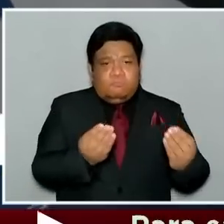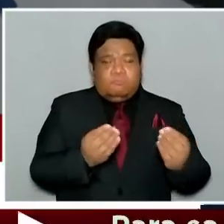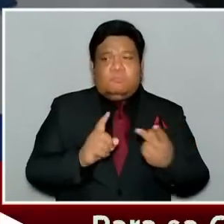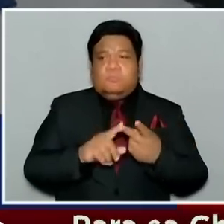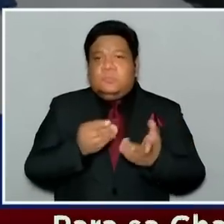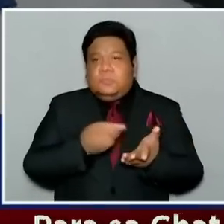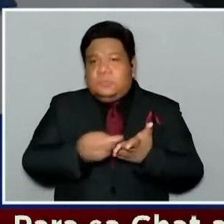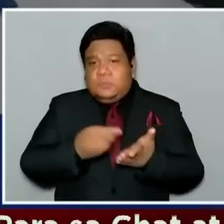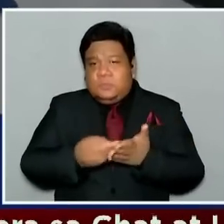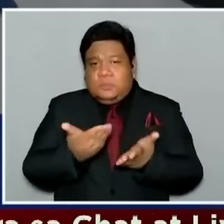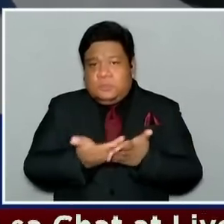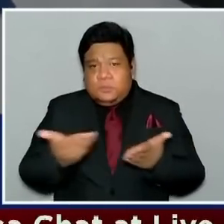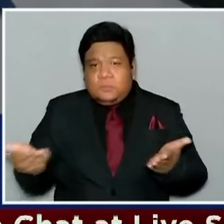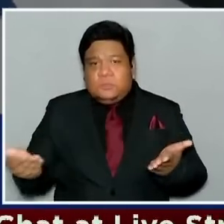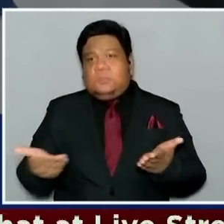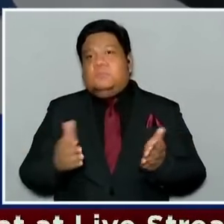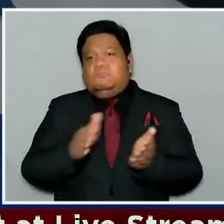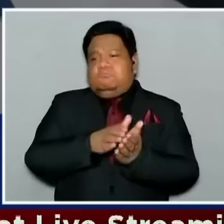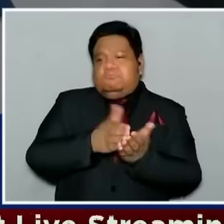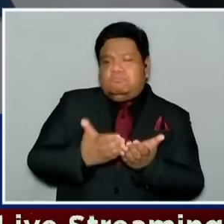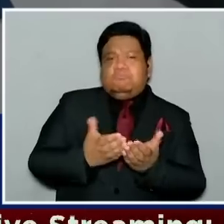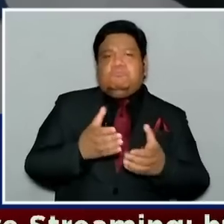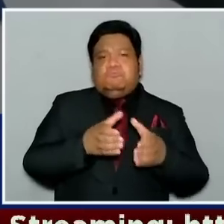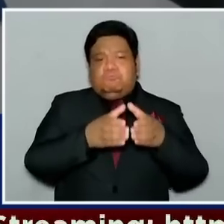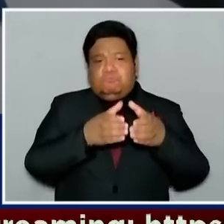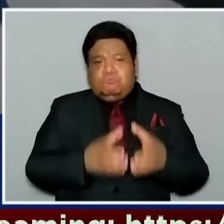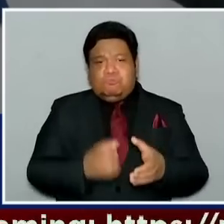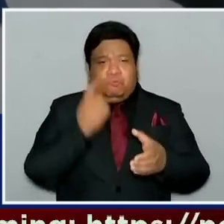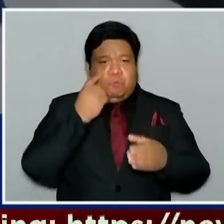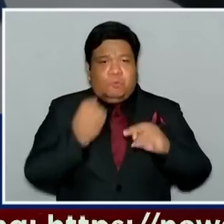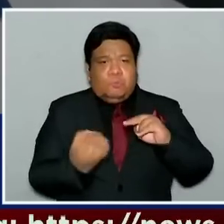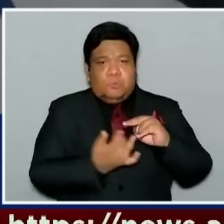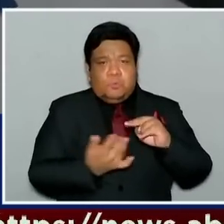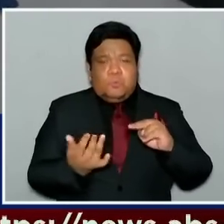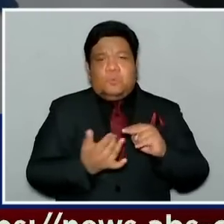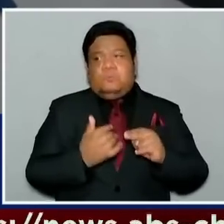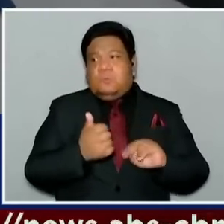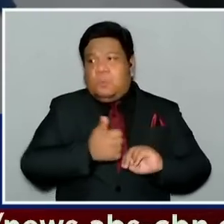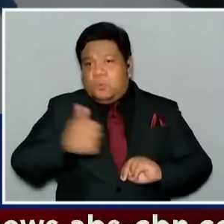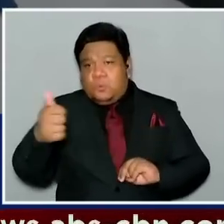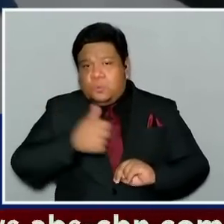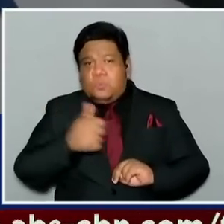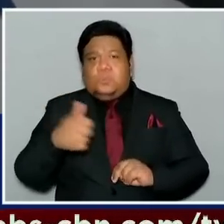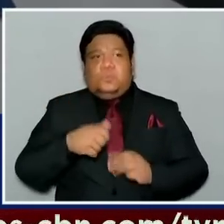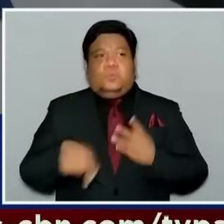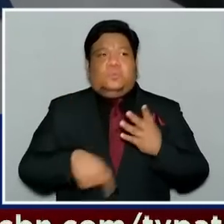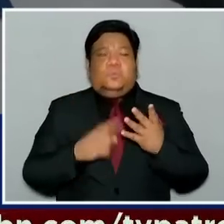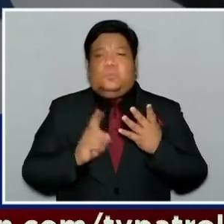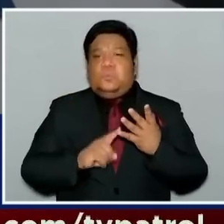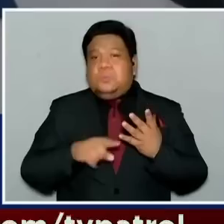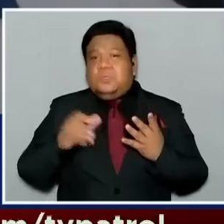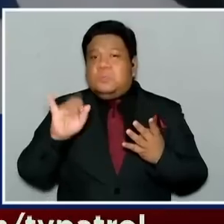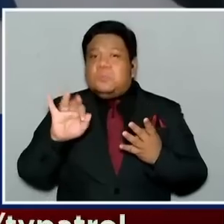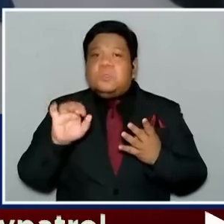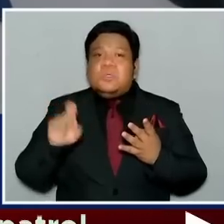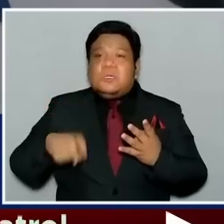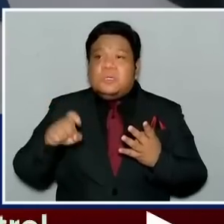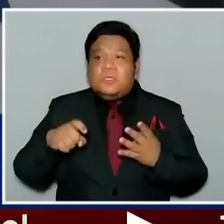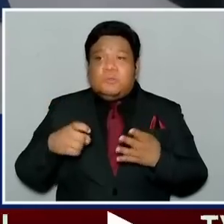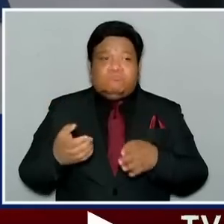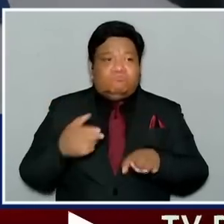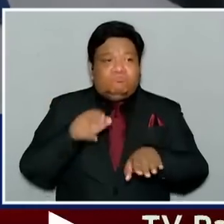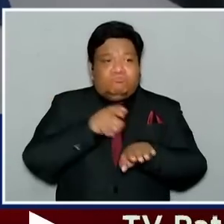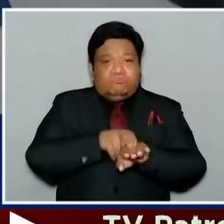urn, or if you request for transportation, let's say, kailangan nyo ng coaster, kailangan nyo